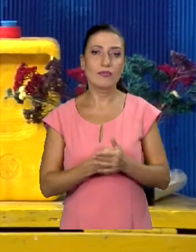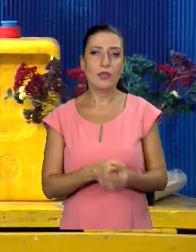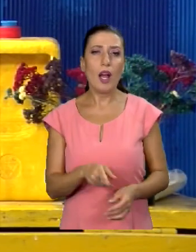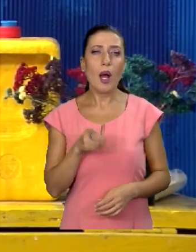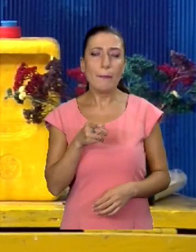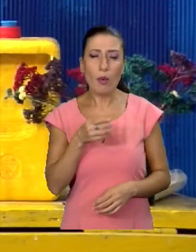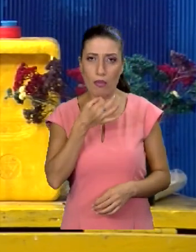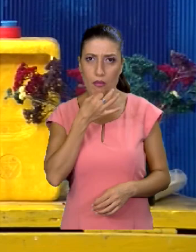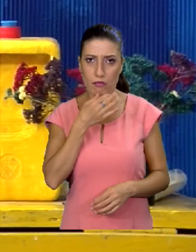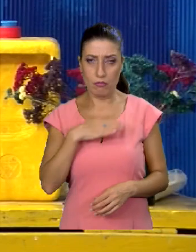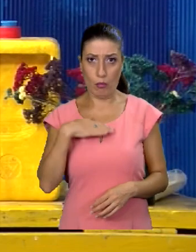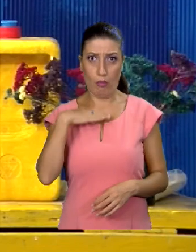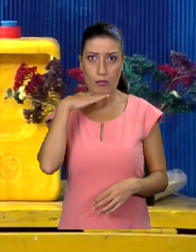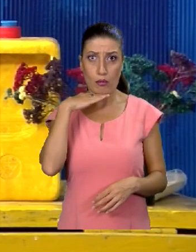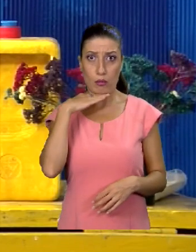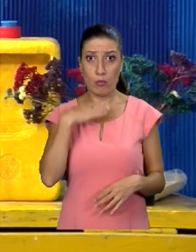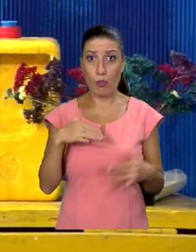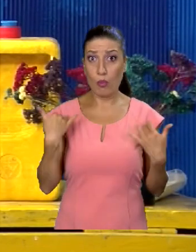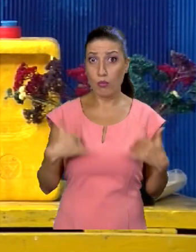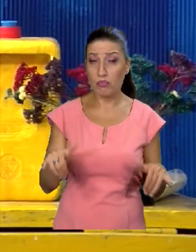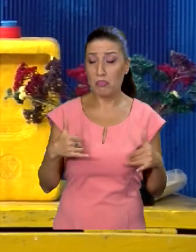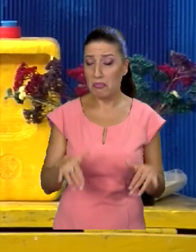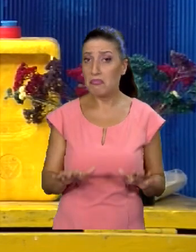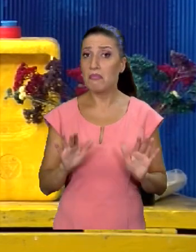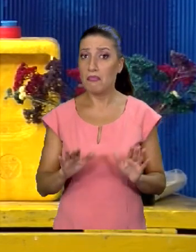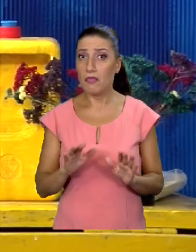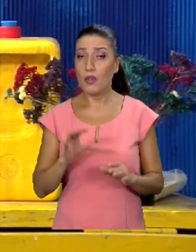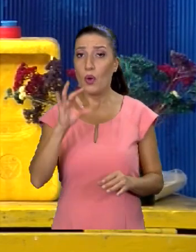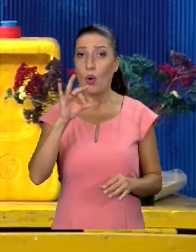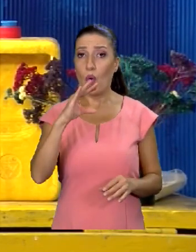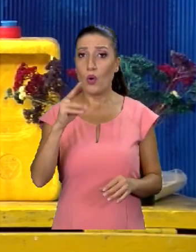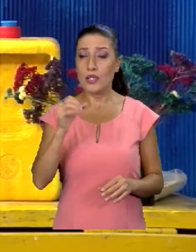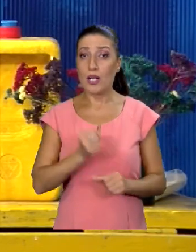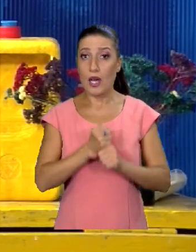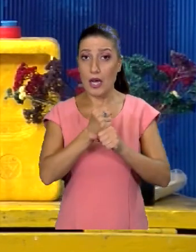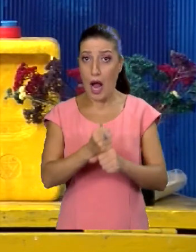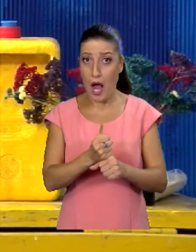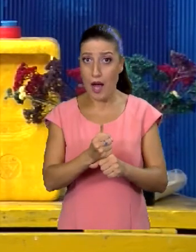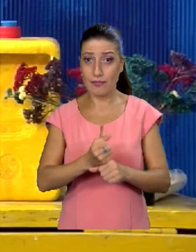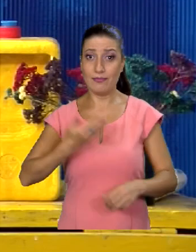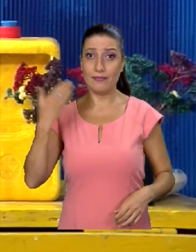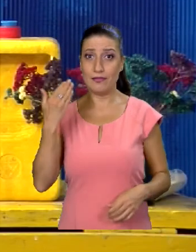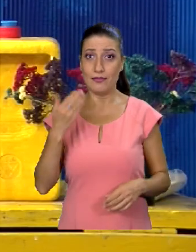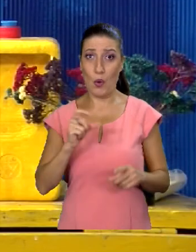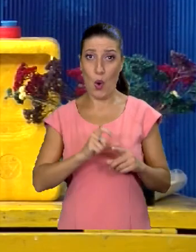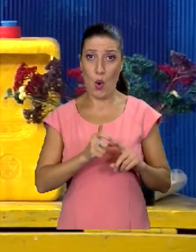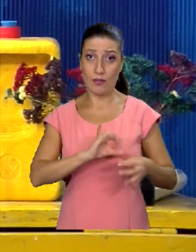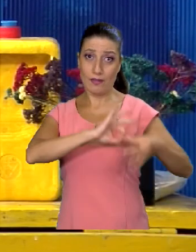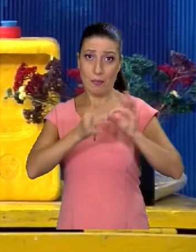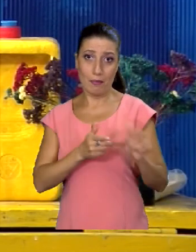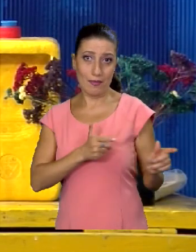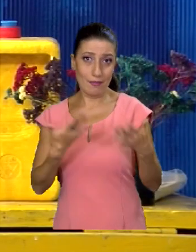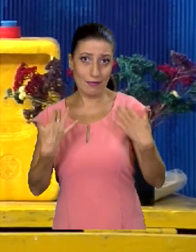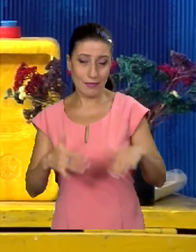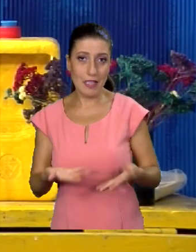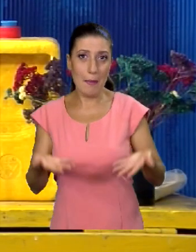Միրոպե, հերիք է, պո, Օսկարի ճարը արդեն պատրաստել ես տեսնում եմ, մնաց